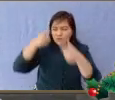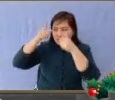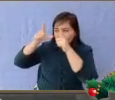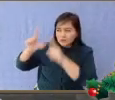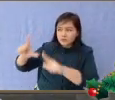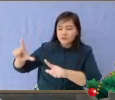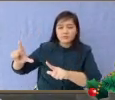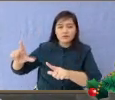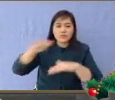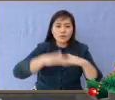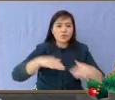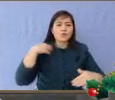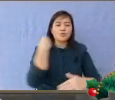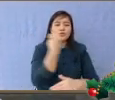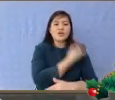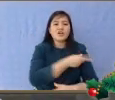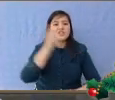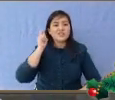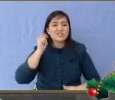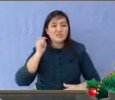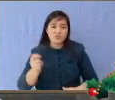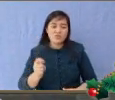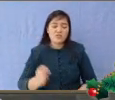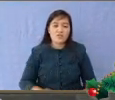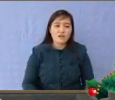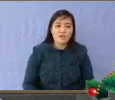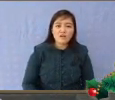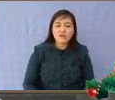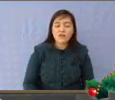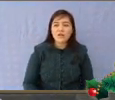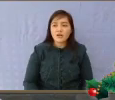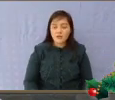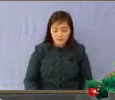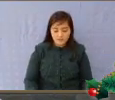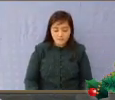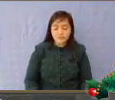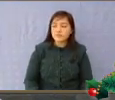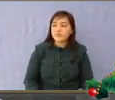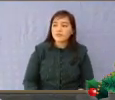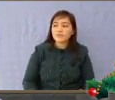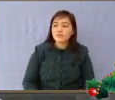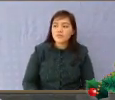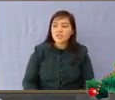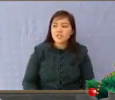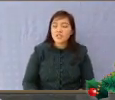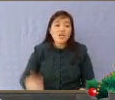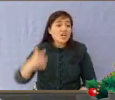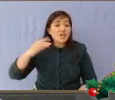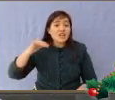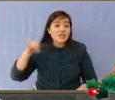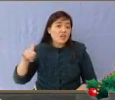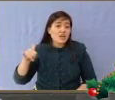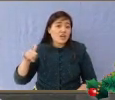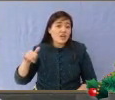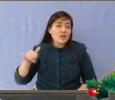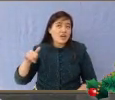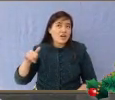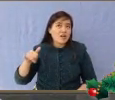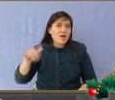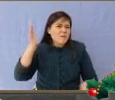Hindi man niya nagbabasa ng Bible, pero sana naman pag binasa niya yung buhay natin, para siyang nagbabasa ng